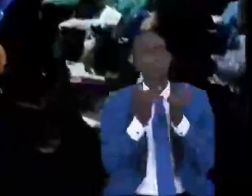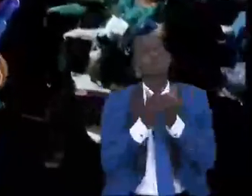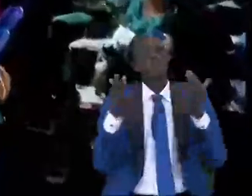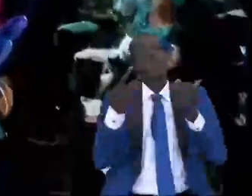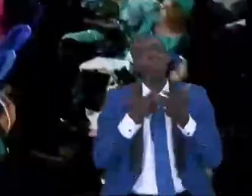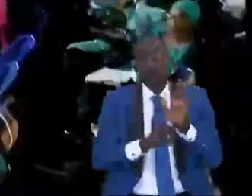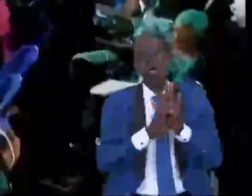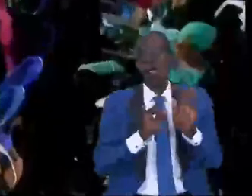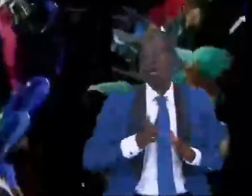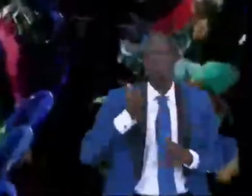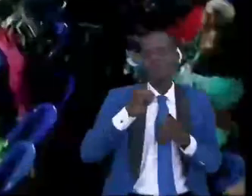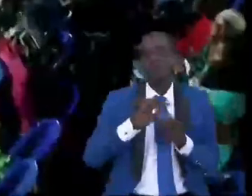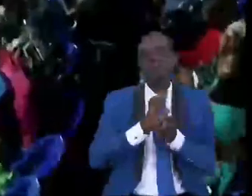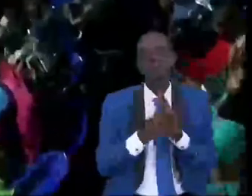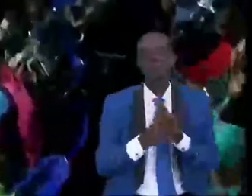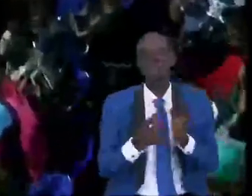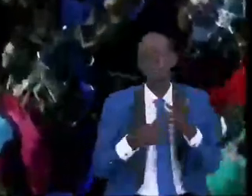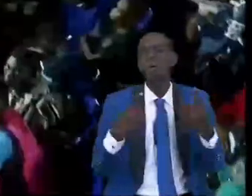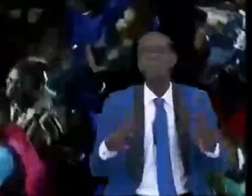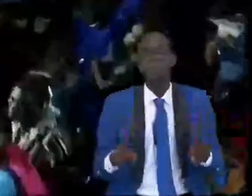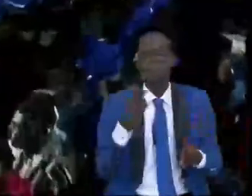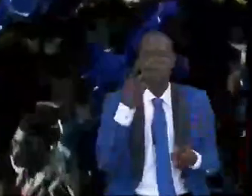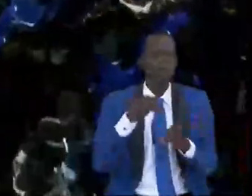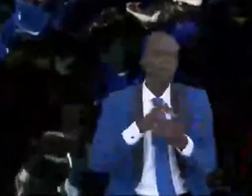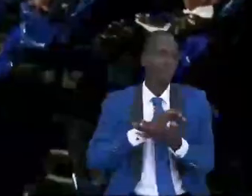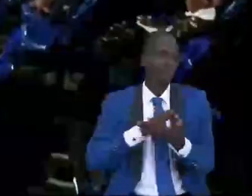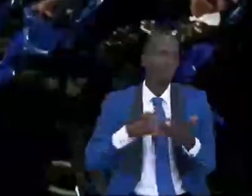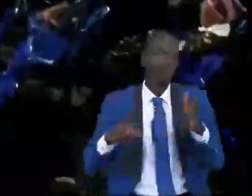je ne me repens pas? Verset 31.